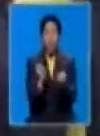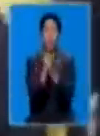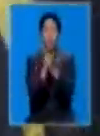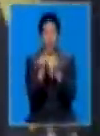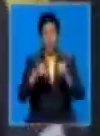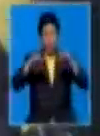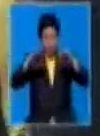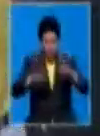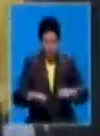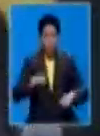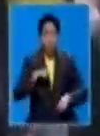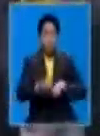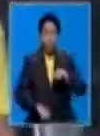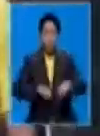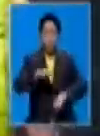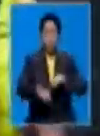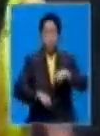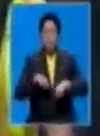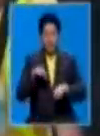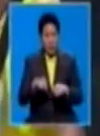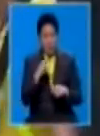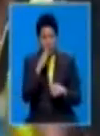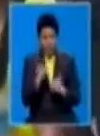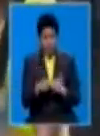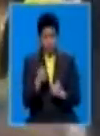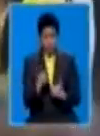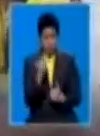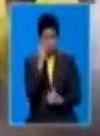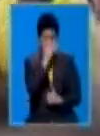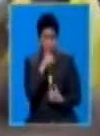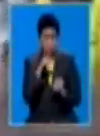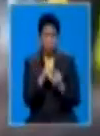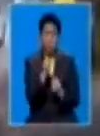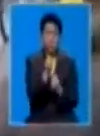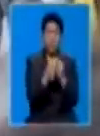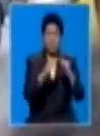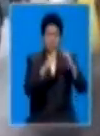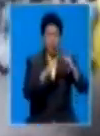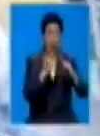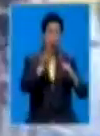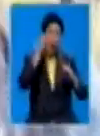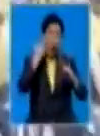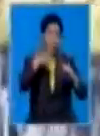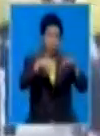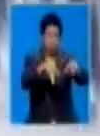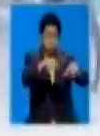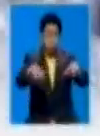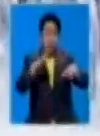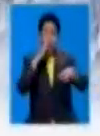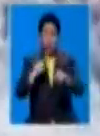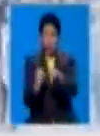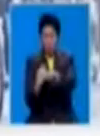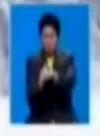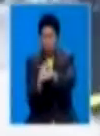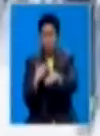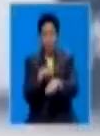ที่เกาะรัตนโกสินทร์นะครับซึ่งส่งผลกระทบต่อความสวยงามของโบราณสถานที่สำคัญของชาติอาจจะทำให้เสื่อมโทรมก่อเวลาสมคว